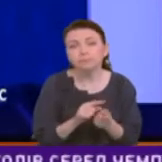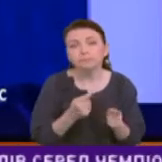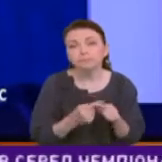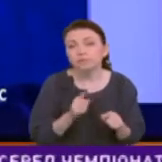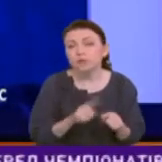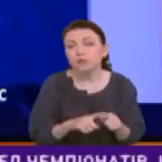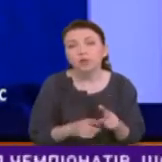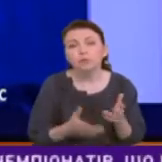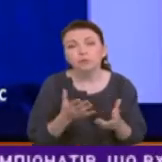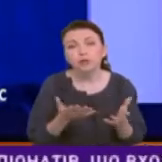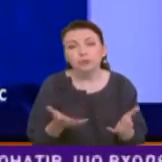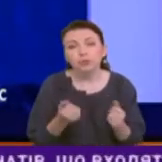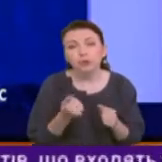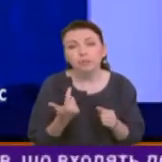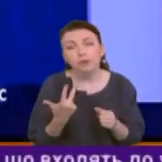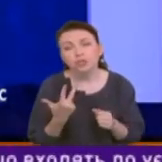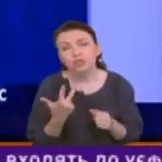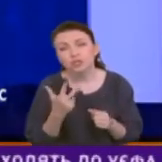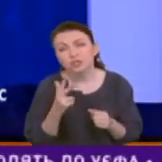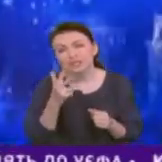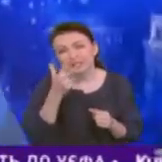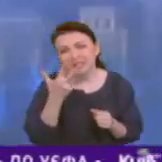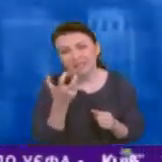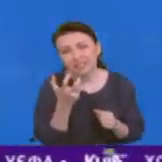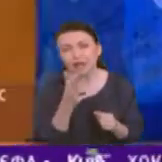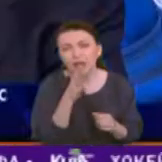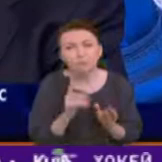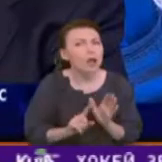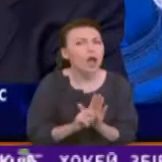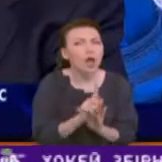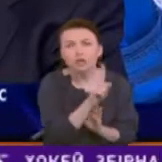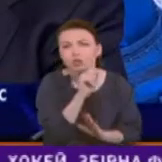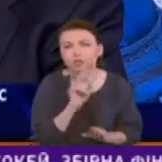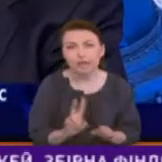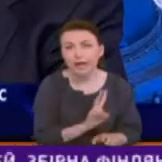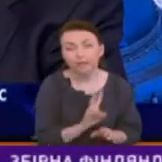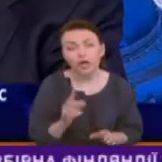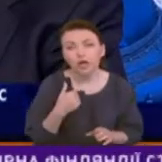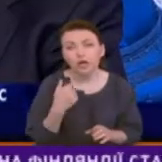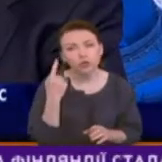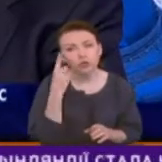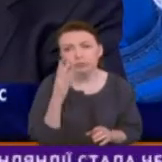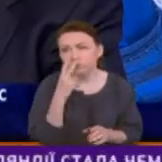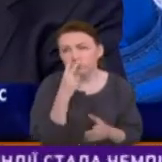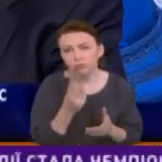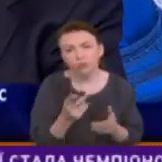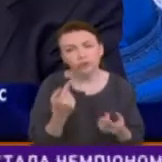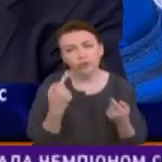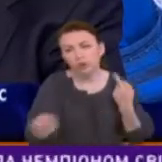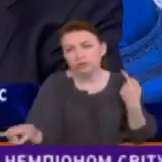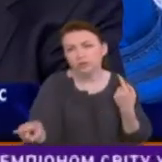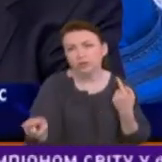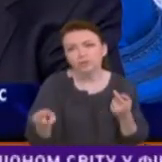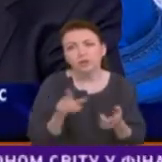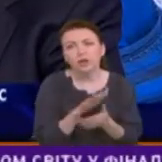порівняли церкву там перших трьох століть і нинішню ситуацію, то я думаю, що ми б побачили колосальну різницю. І далі,